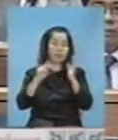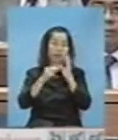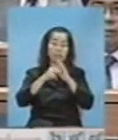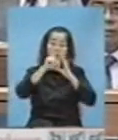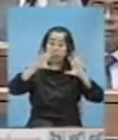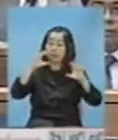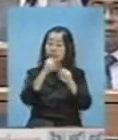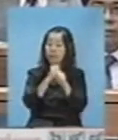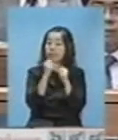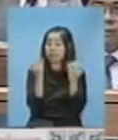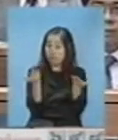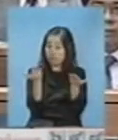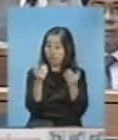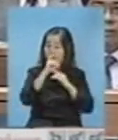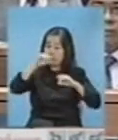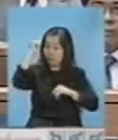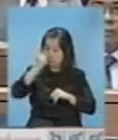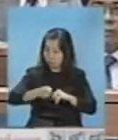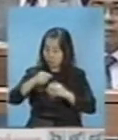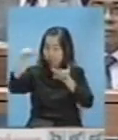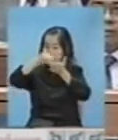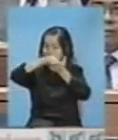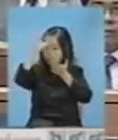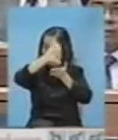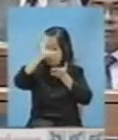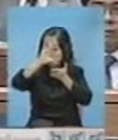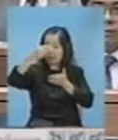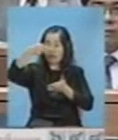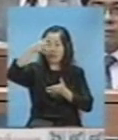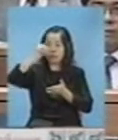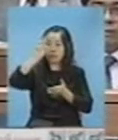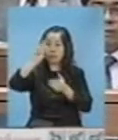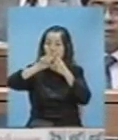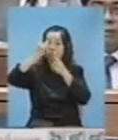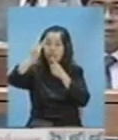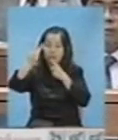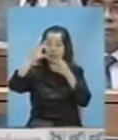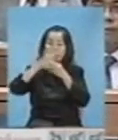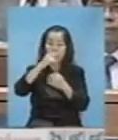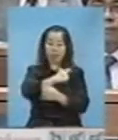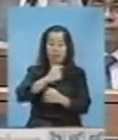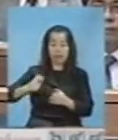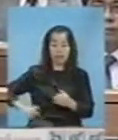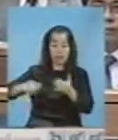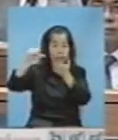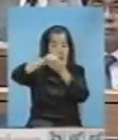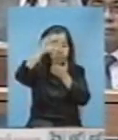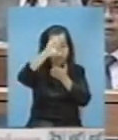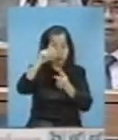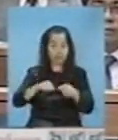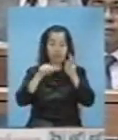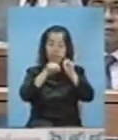ไว้ว่าท่านจะไม่แก้หมวด2ที่ว่าด้วยสถาบันพระมหากษัตริย์รวมทั้งมาตรา